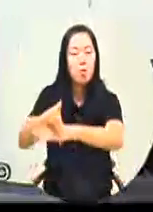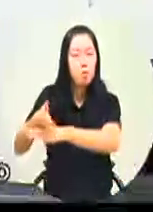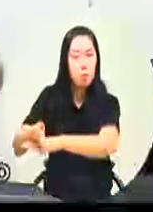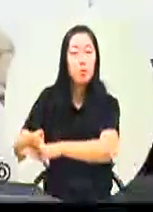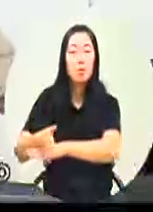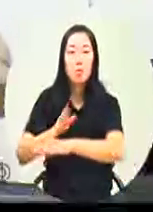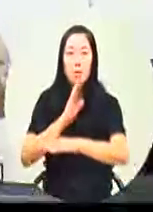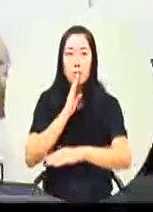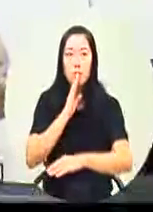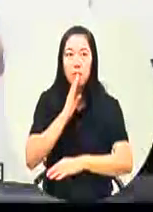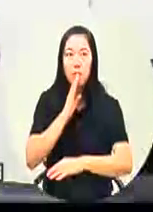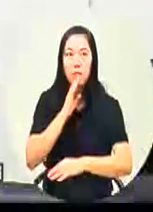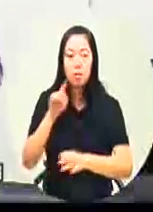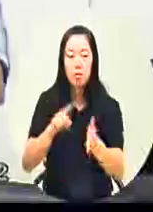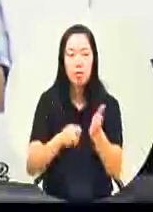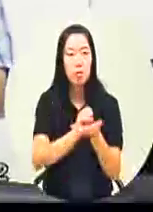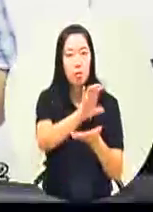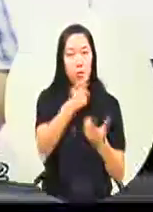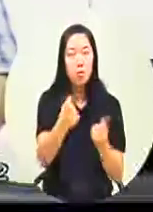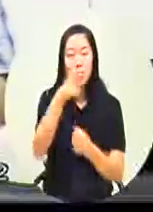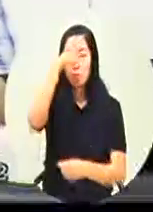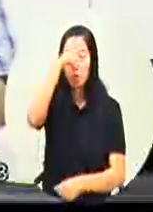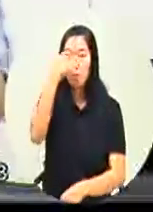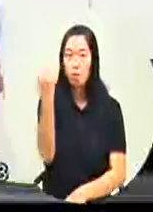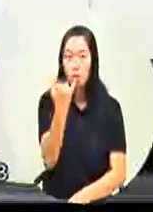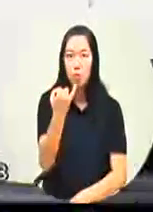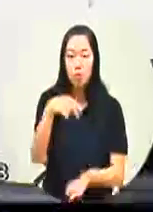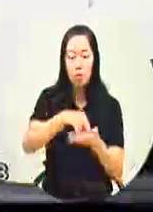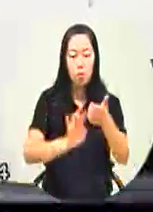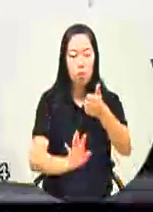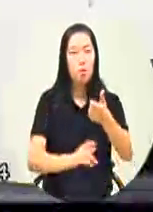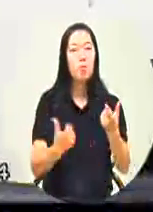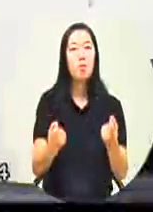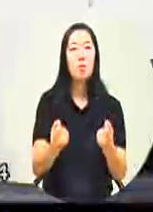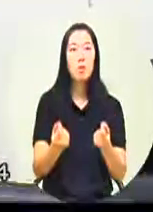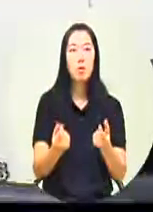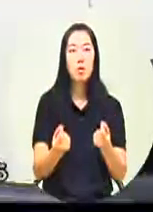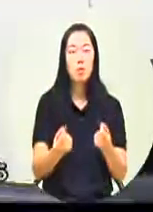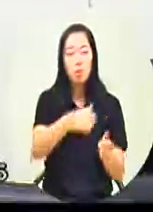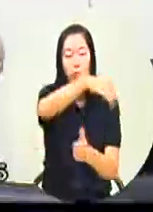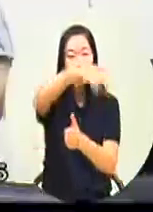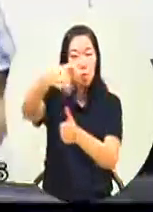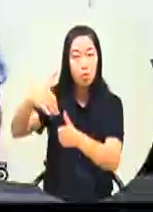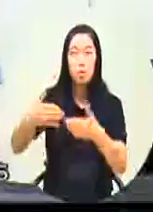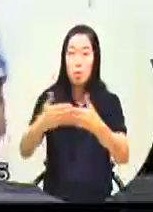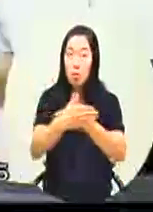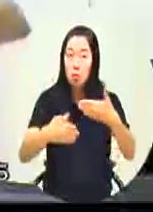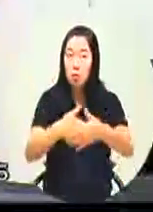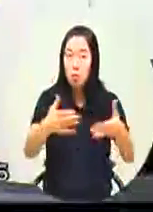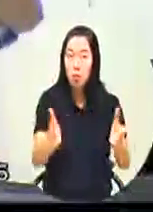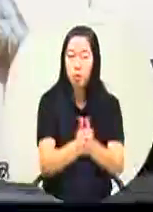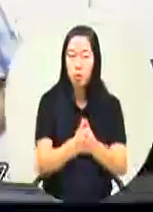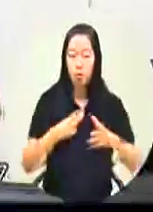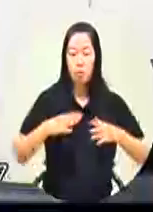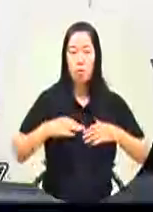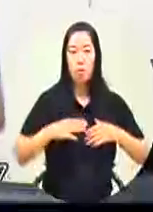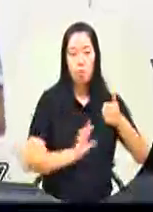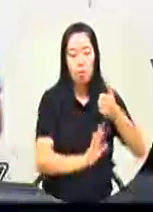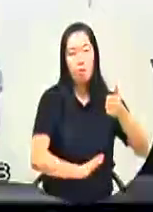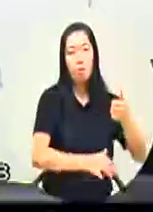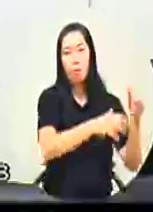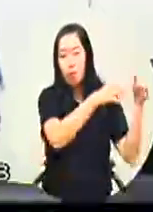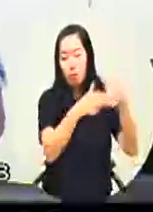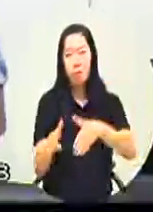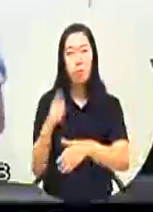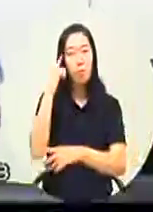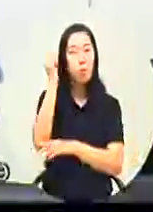龙头就下来简报，包括黄昭顺立委他都邀请那个交通部的官员下来，大家嘛都同意。哦，从